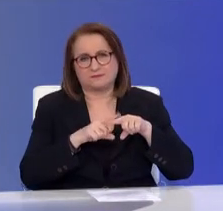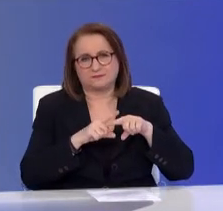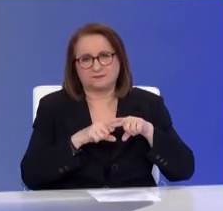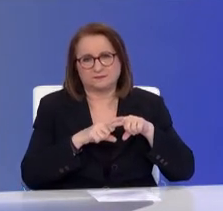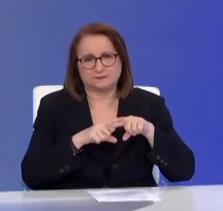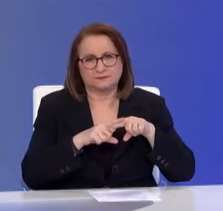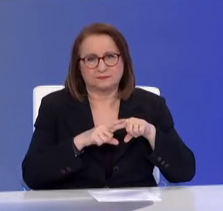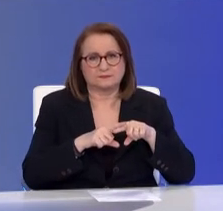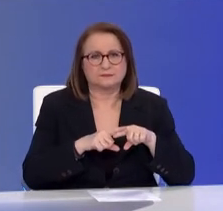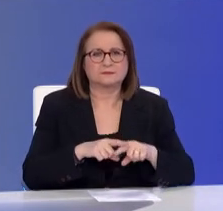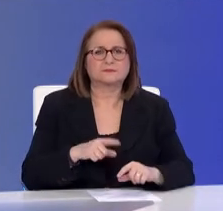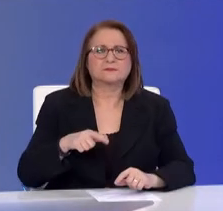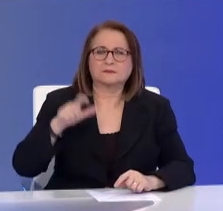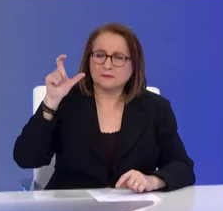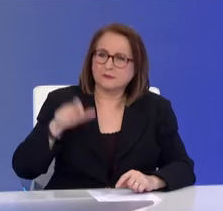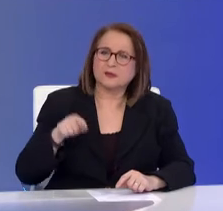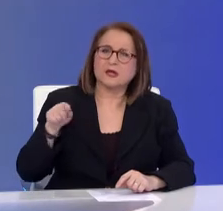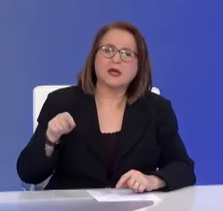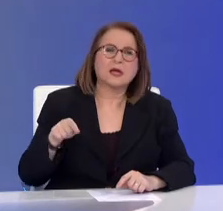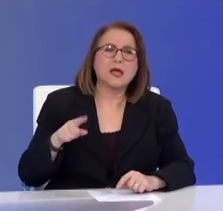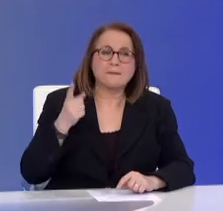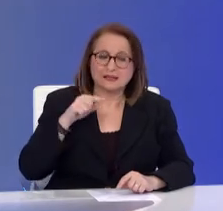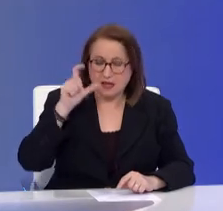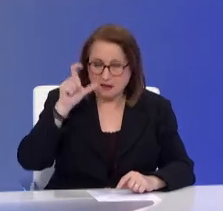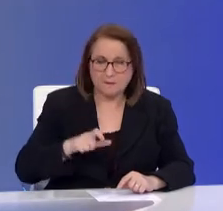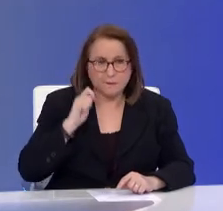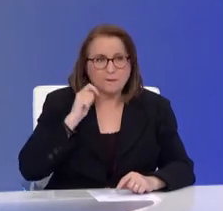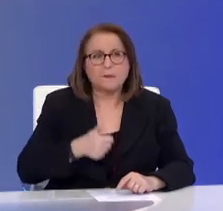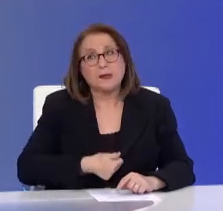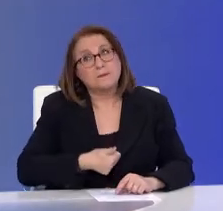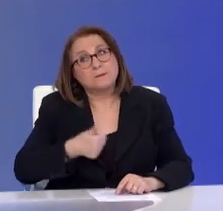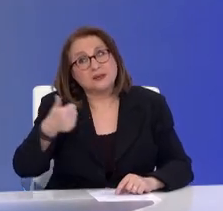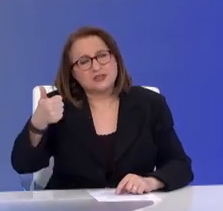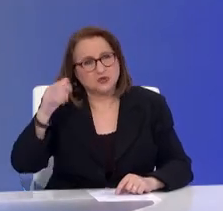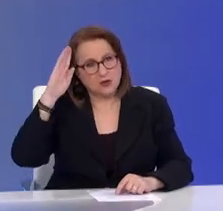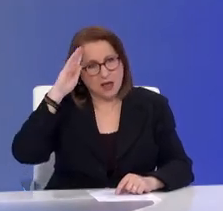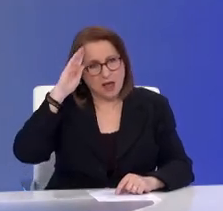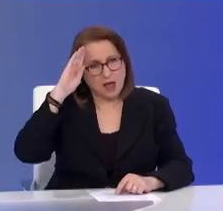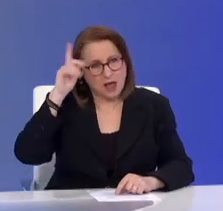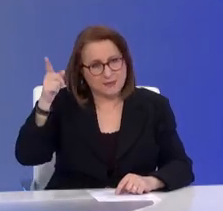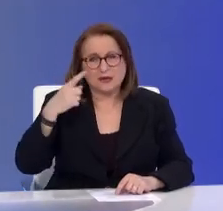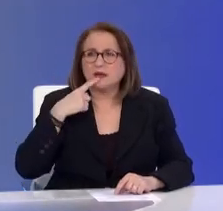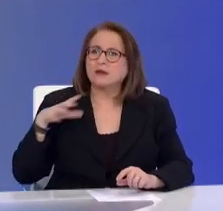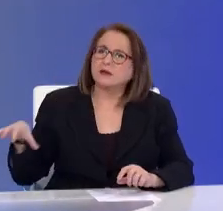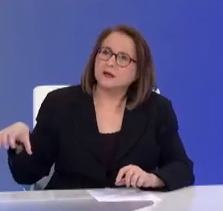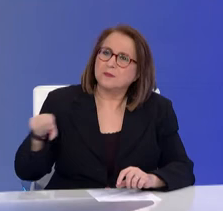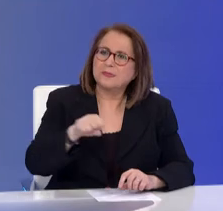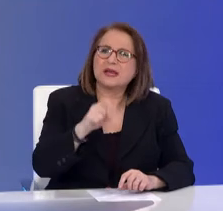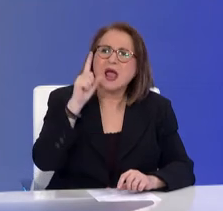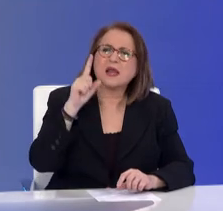επιστρέφει στις Ηνωμένες Πολιτείες με ένα ορφανό Ελληνόπουλο